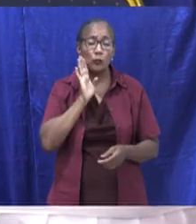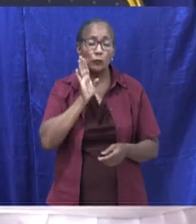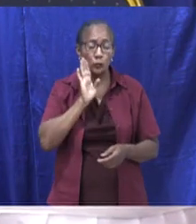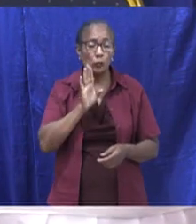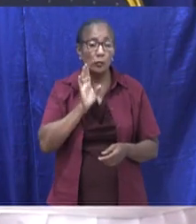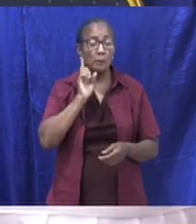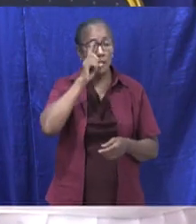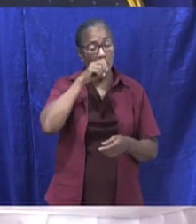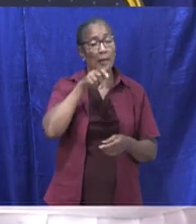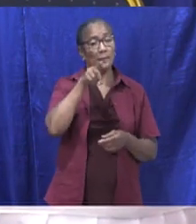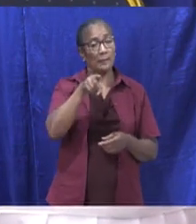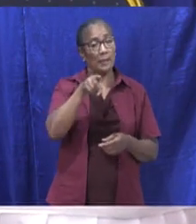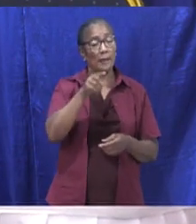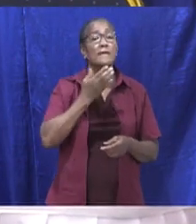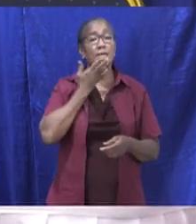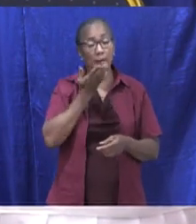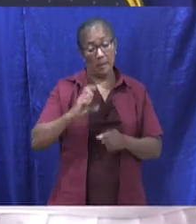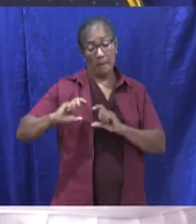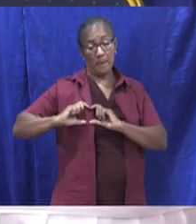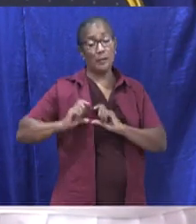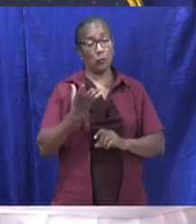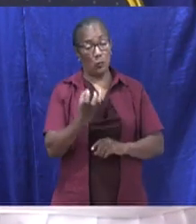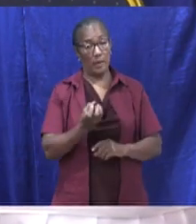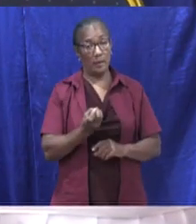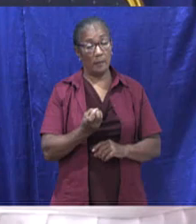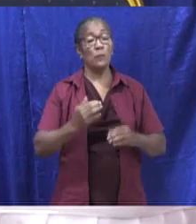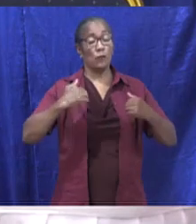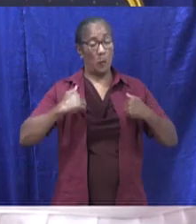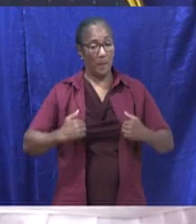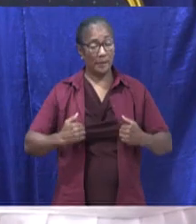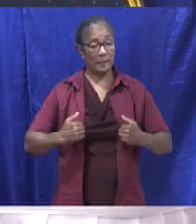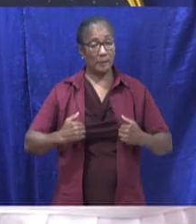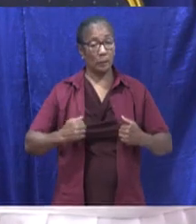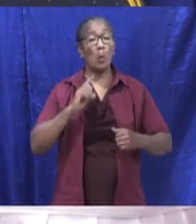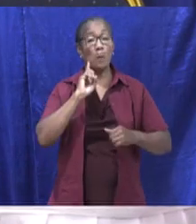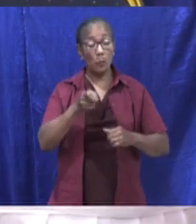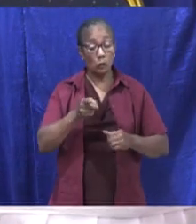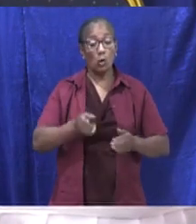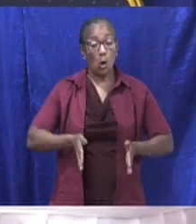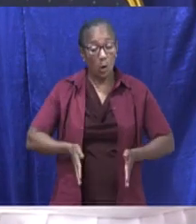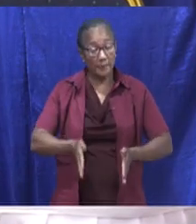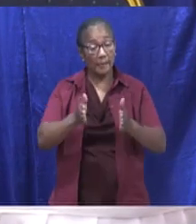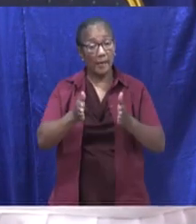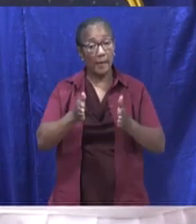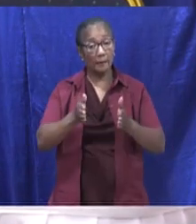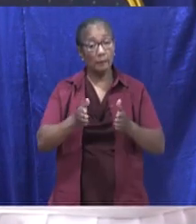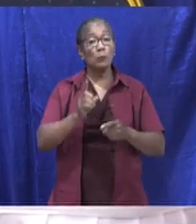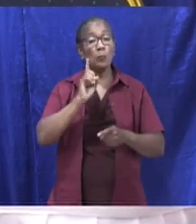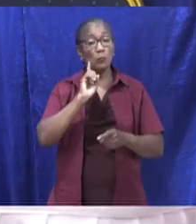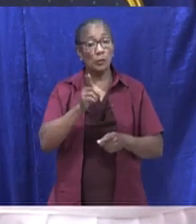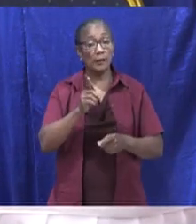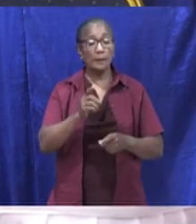u vraagt om pasjes voor mensen die op straat, over straat moeten zijn, moet